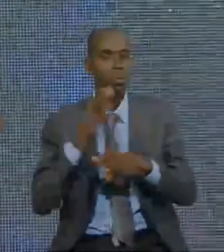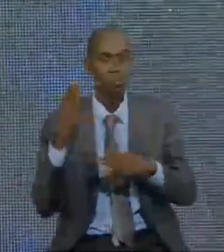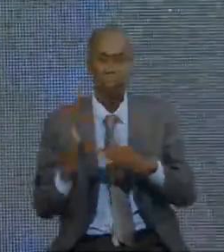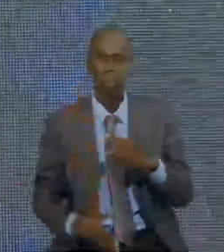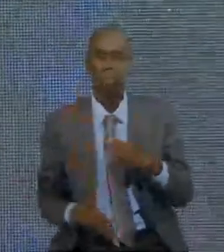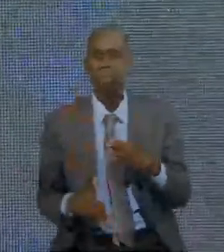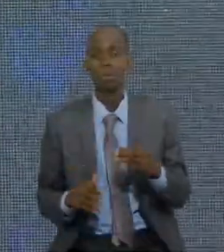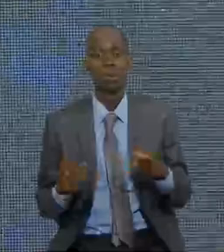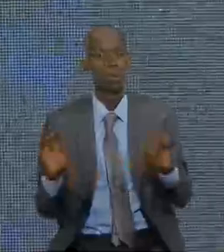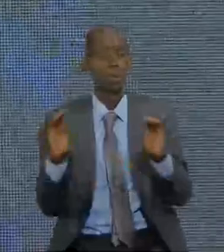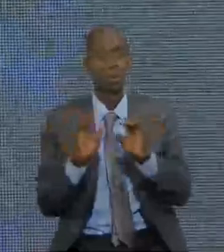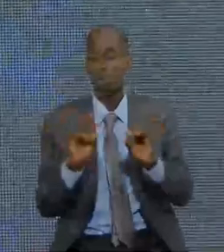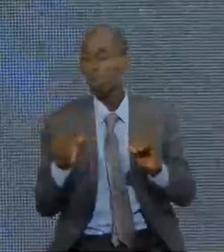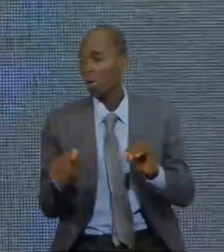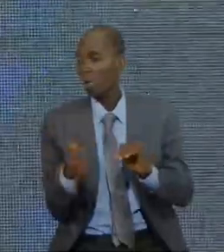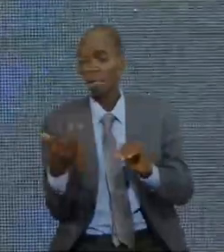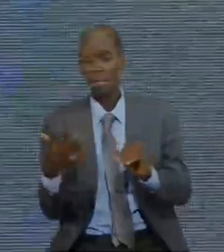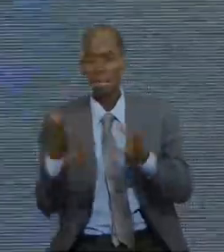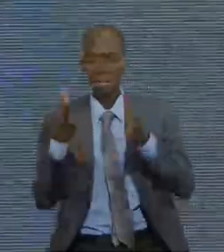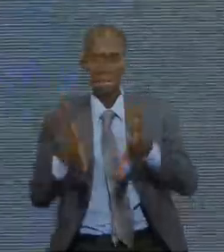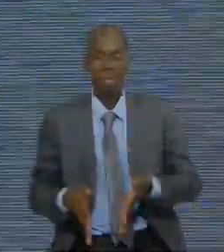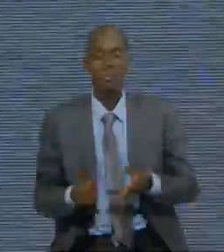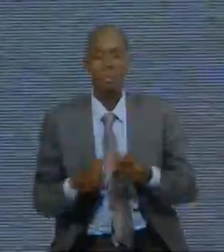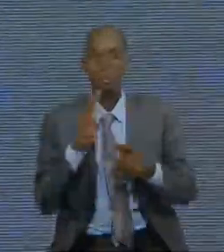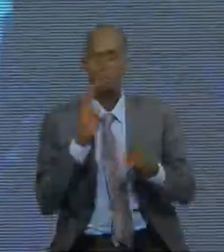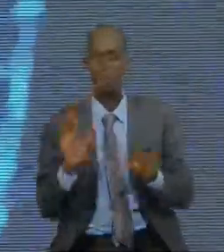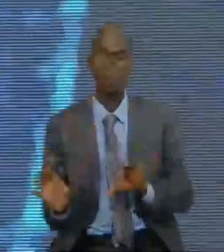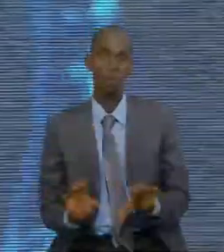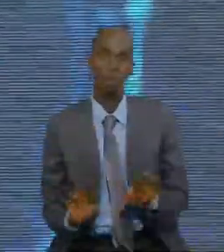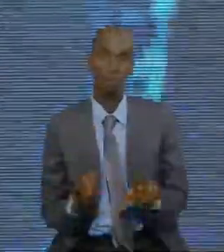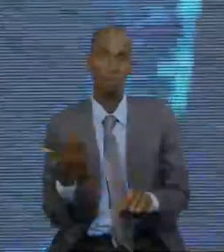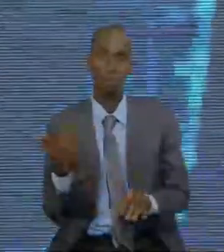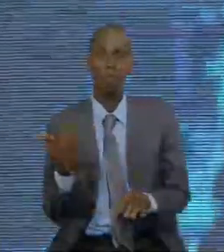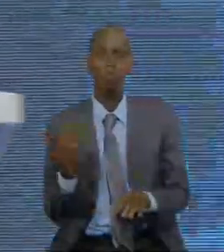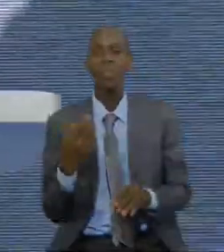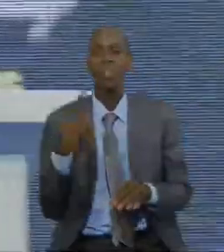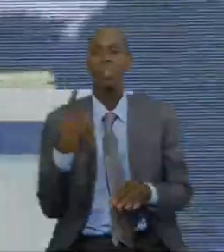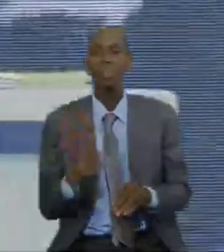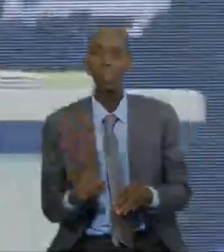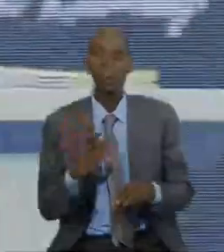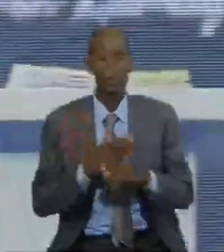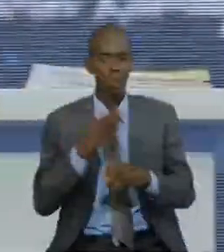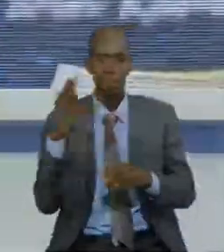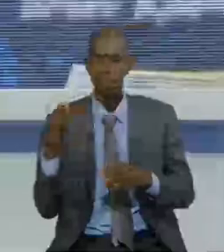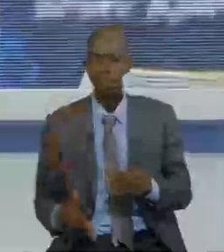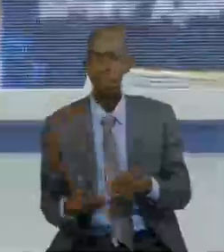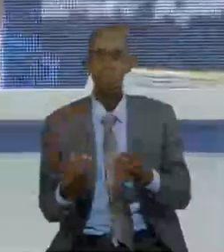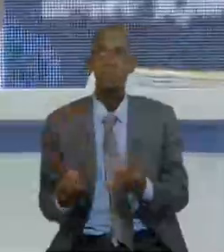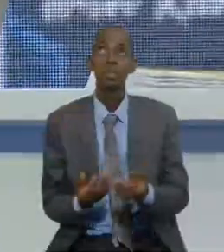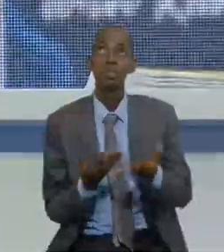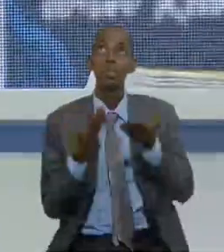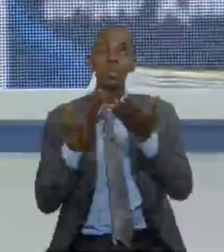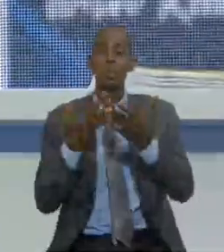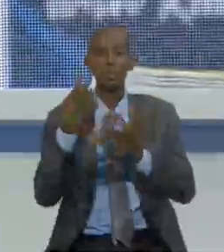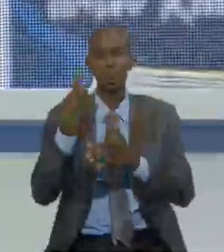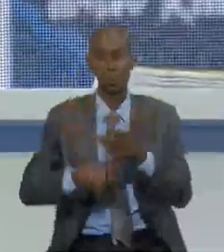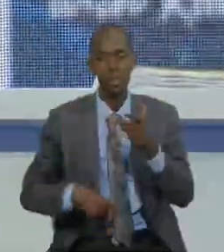finale complet rien n'est laissé qui n'a pas été fait